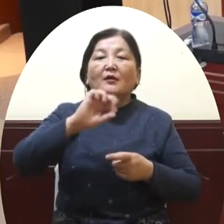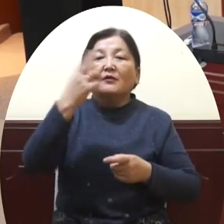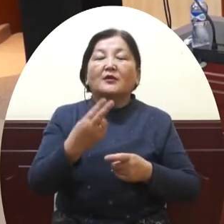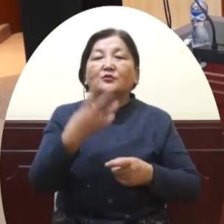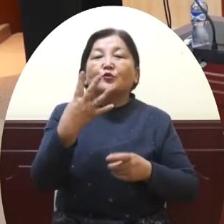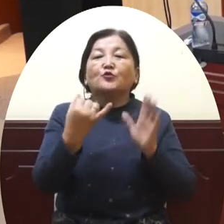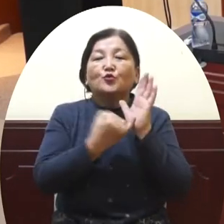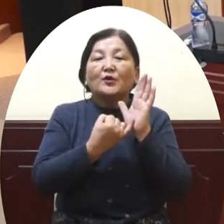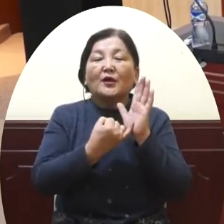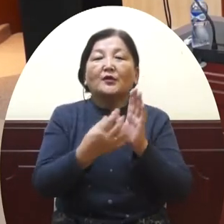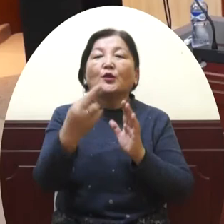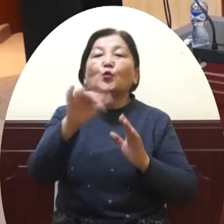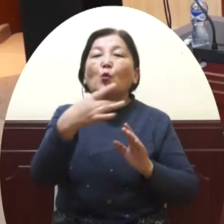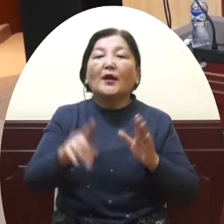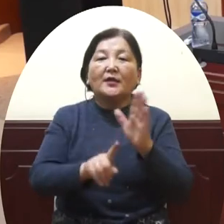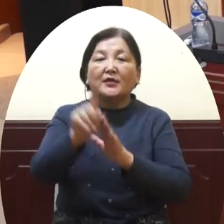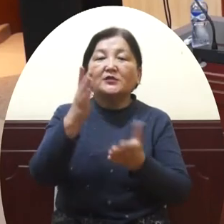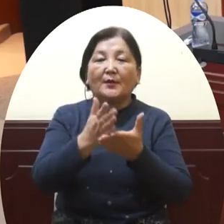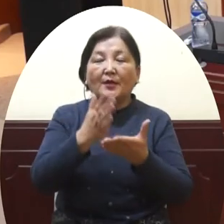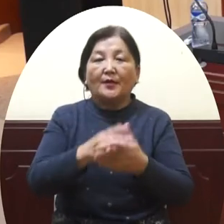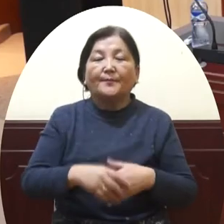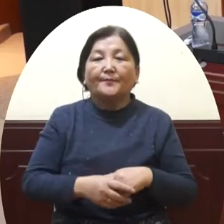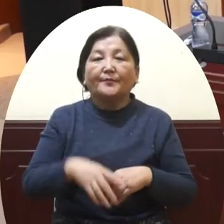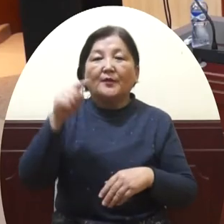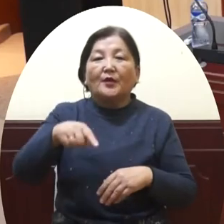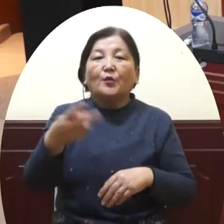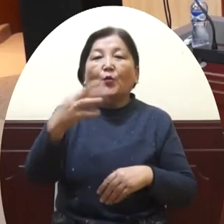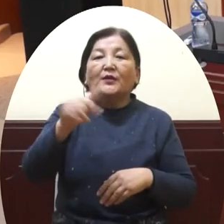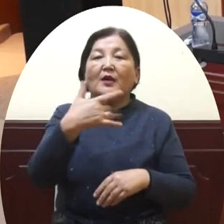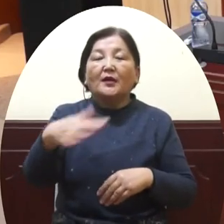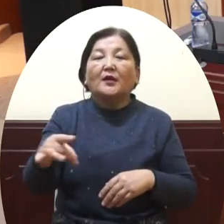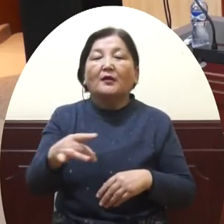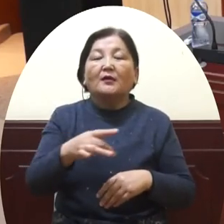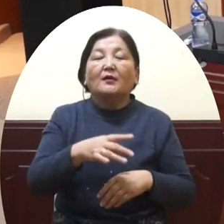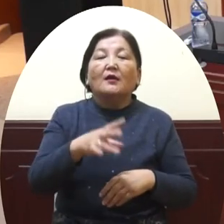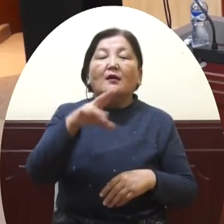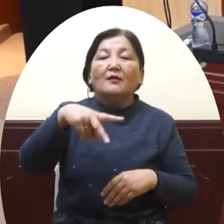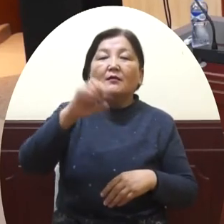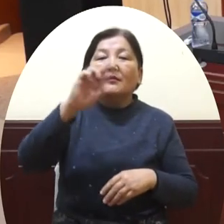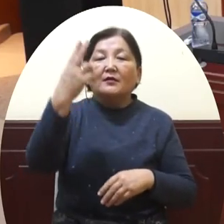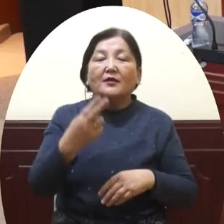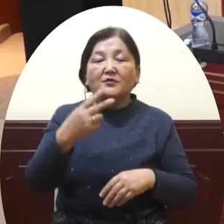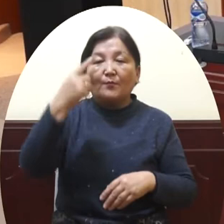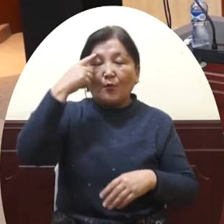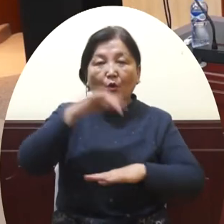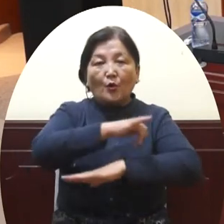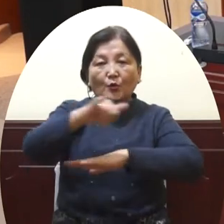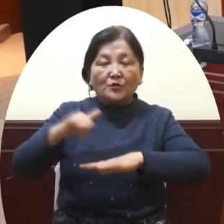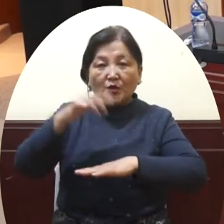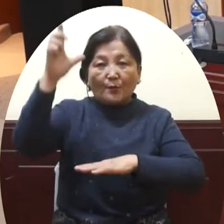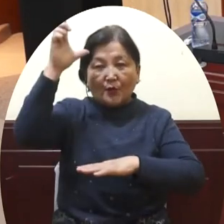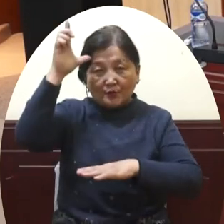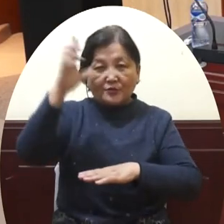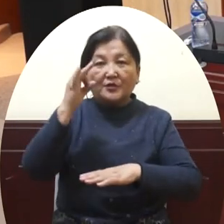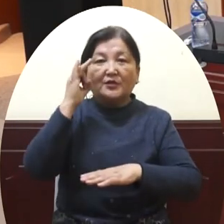дахь дугаар эхлээд бэлэн болж байна. Энэ удаагийн эрхийнсэнтэй бид Монгол Улсын Боловсролын